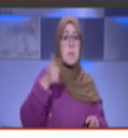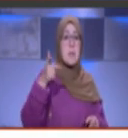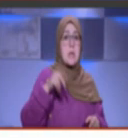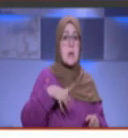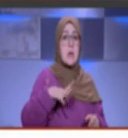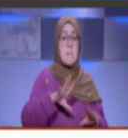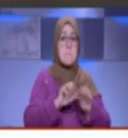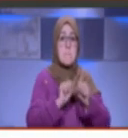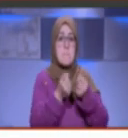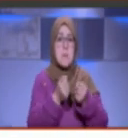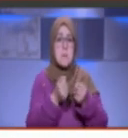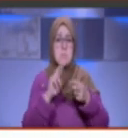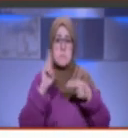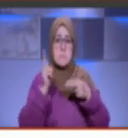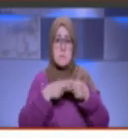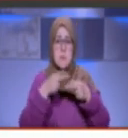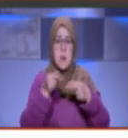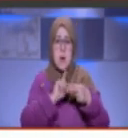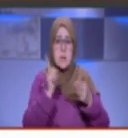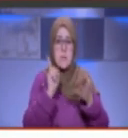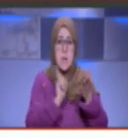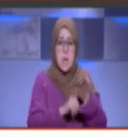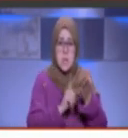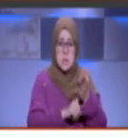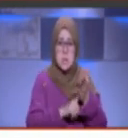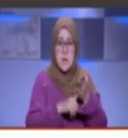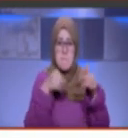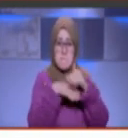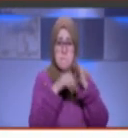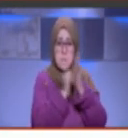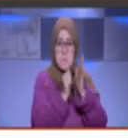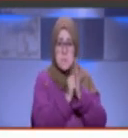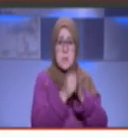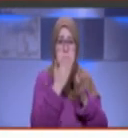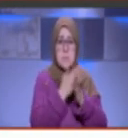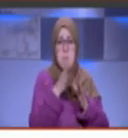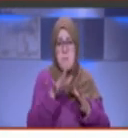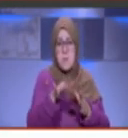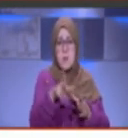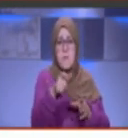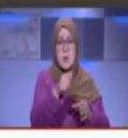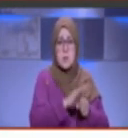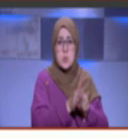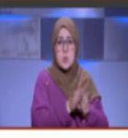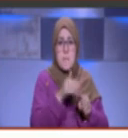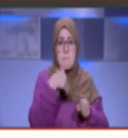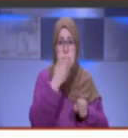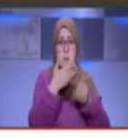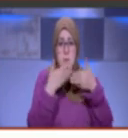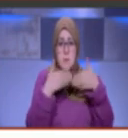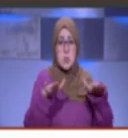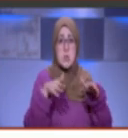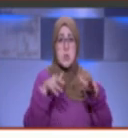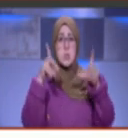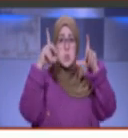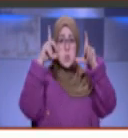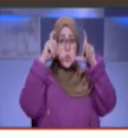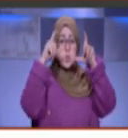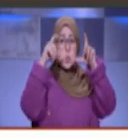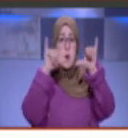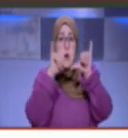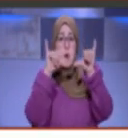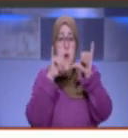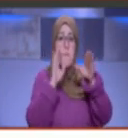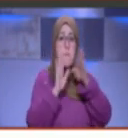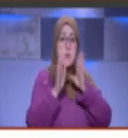قواعد العزل التام في بريطانيا بسبب تفشي فيروس كورونا المستجد، وذلك بعد نشر صور لهم على مواقع التواصل